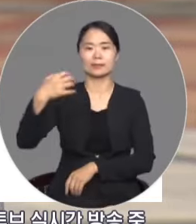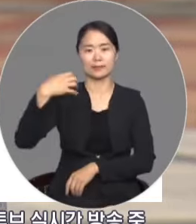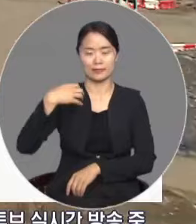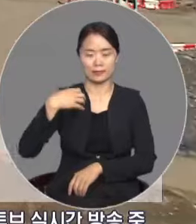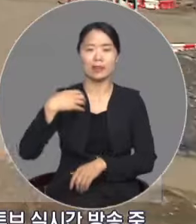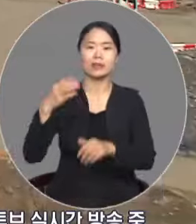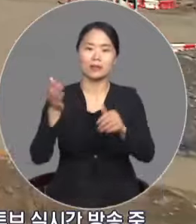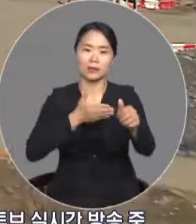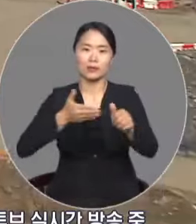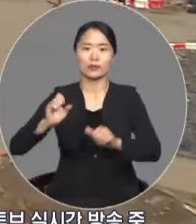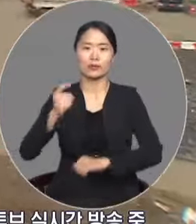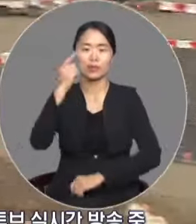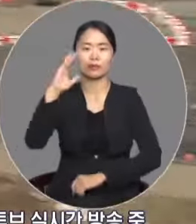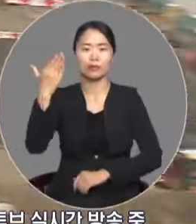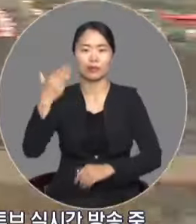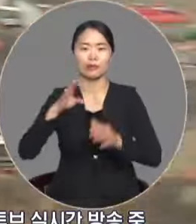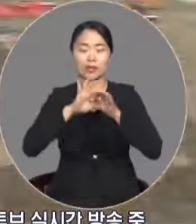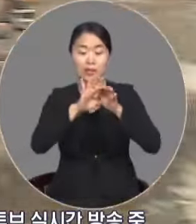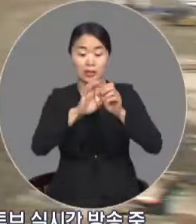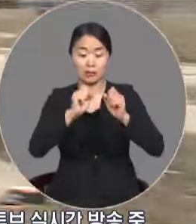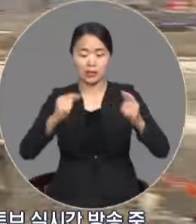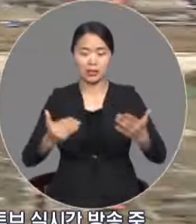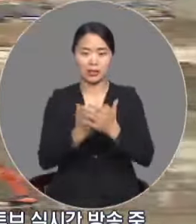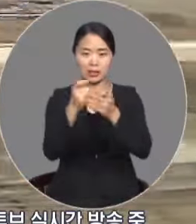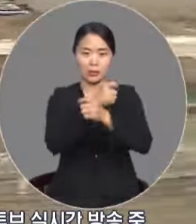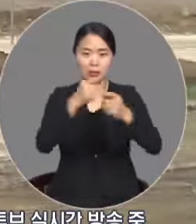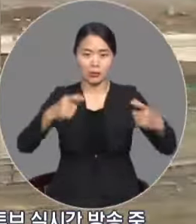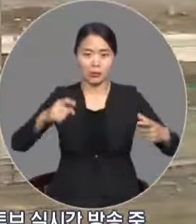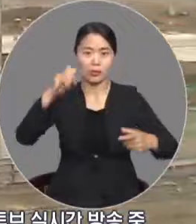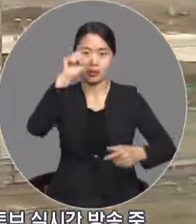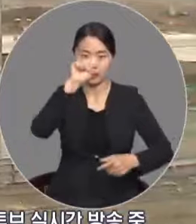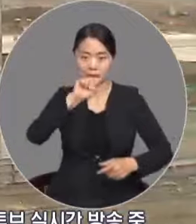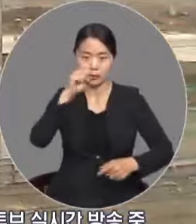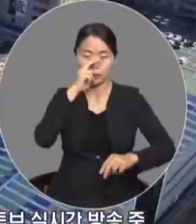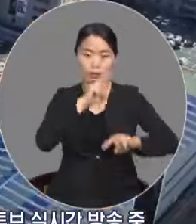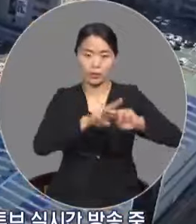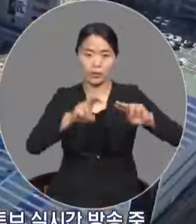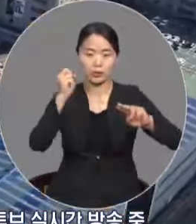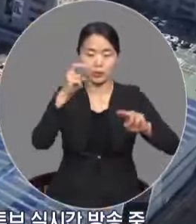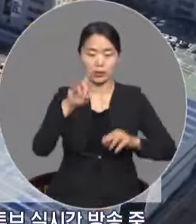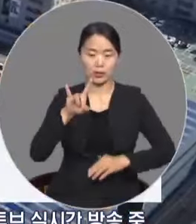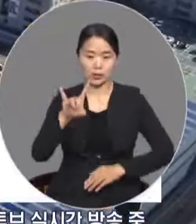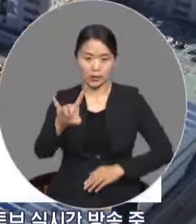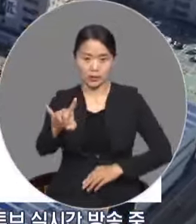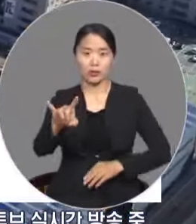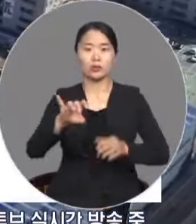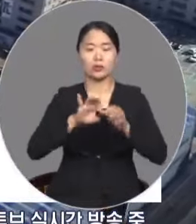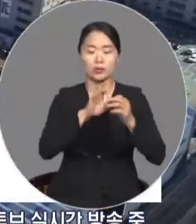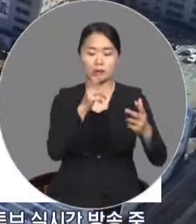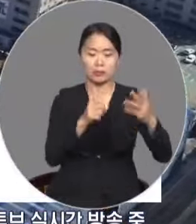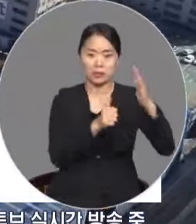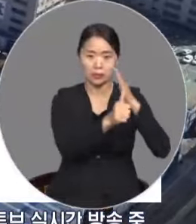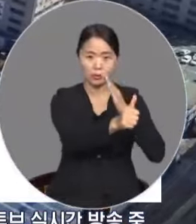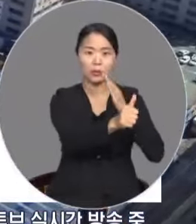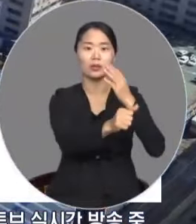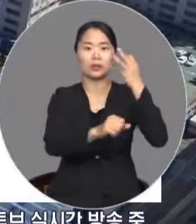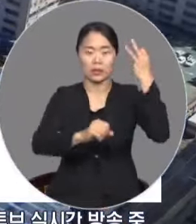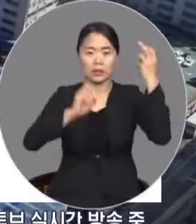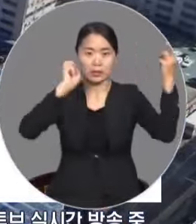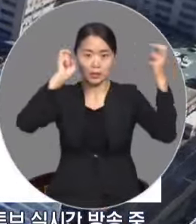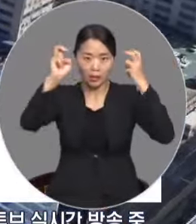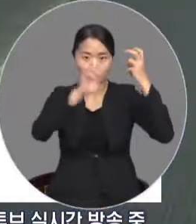있습니다. 울산형 기회발전 특구에는 S-OIL과 현대자동차 등 각 산업을 대표하는 13개